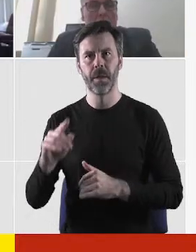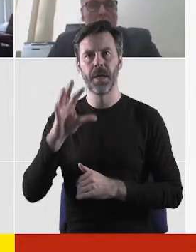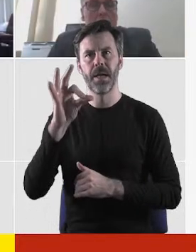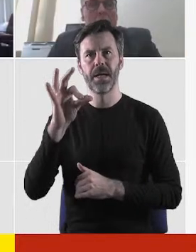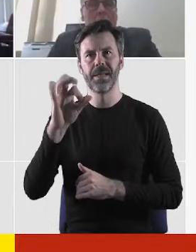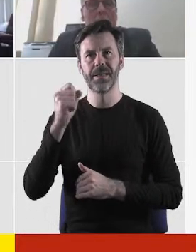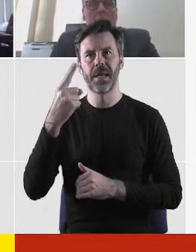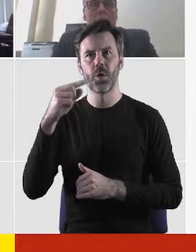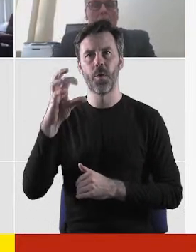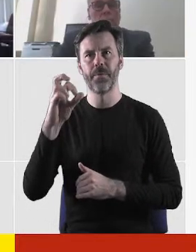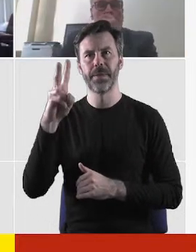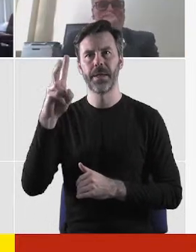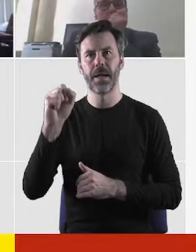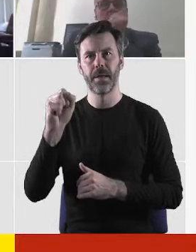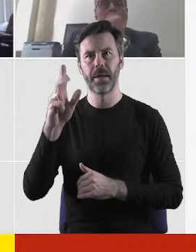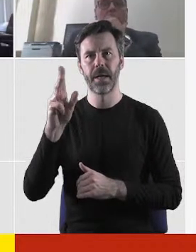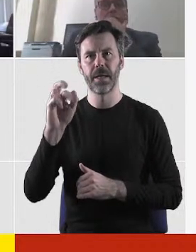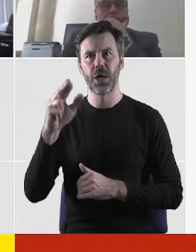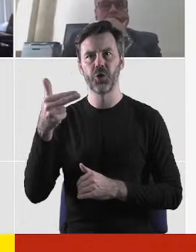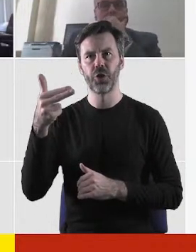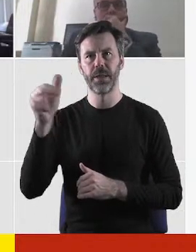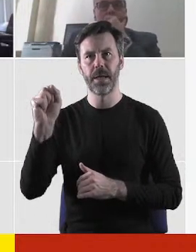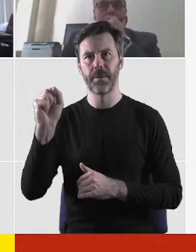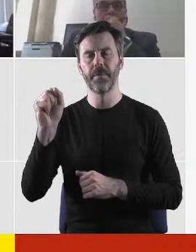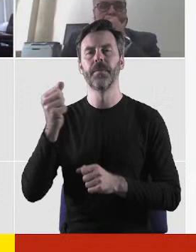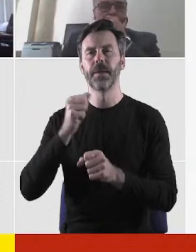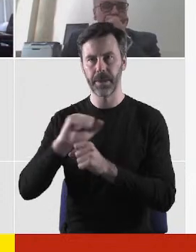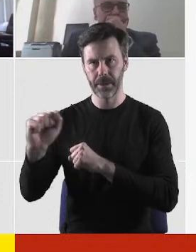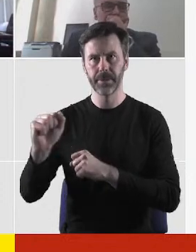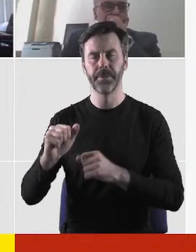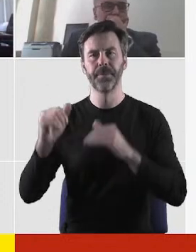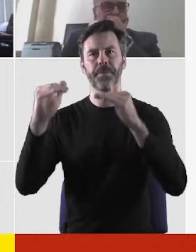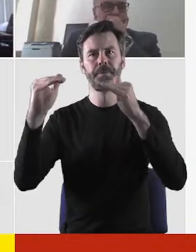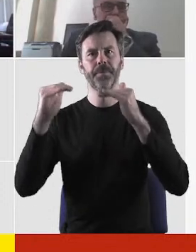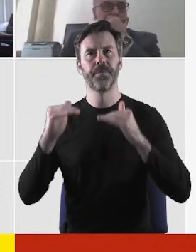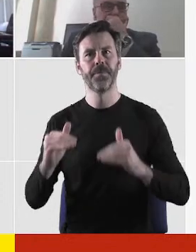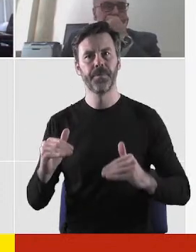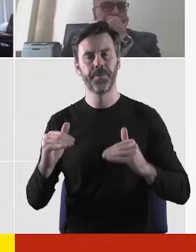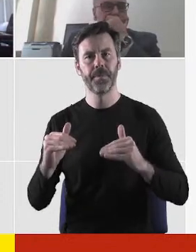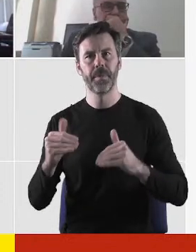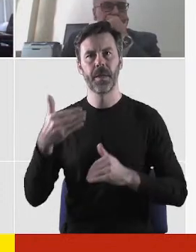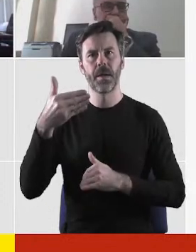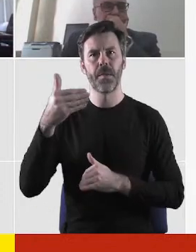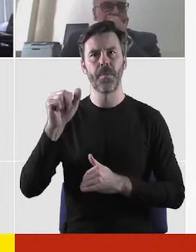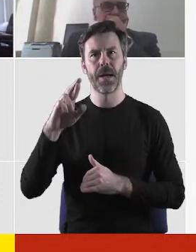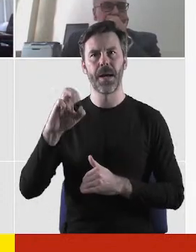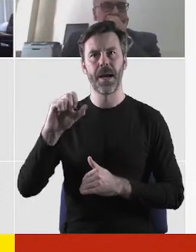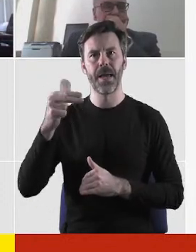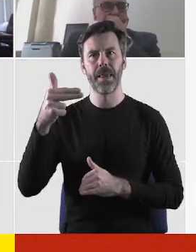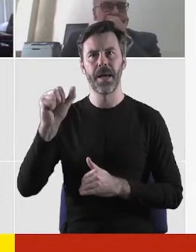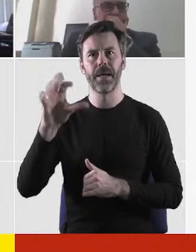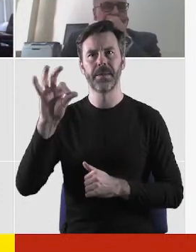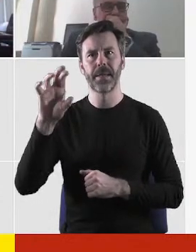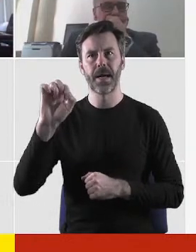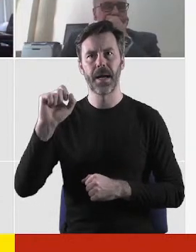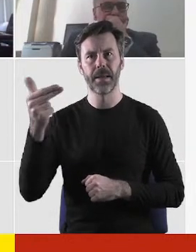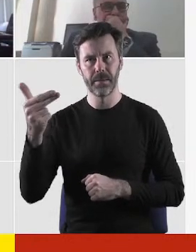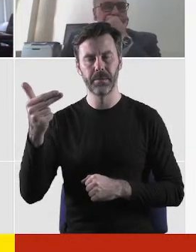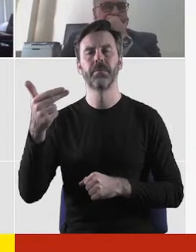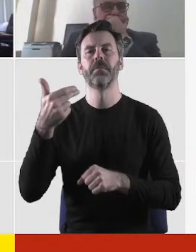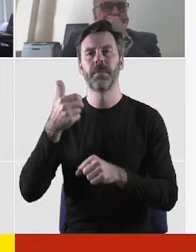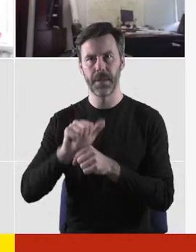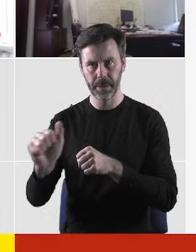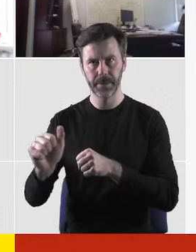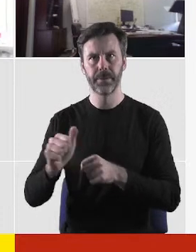Sadowska. Dzień dobry, jestem obecna. Pani radna Marlena Sagan. Dzień dobry, jestem